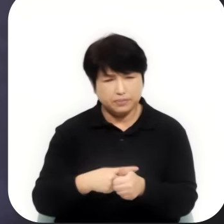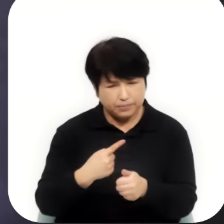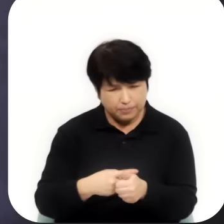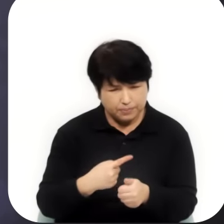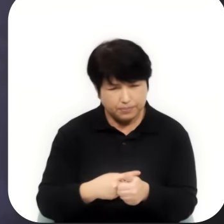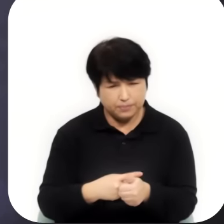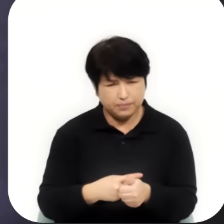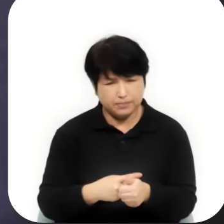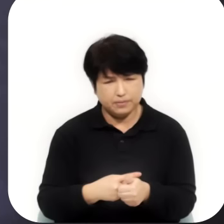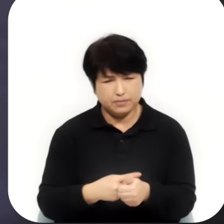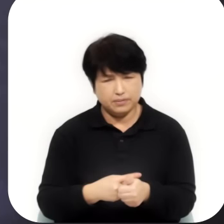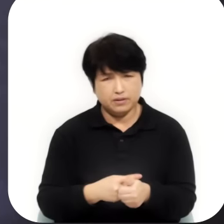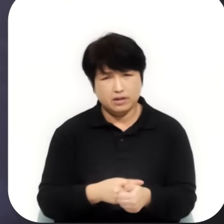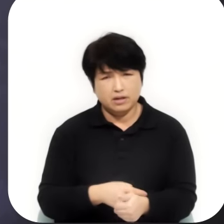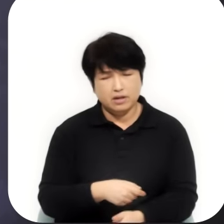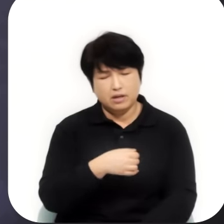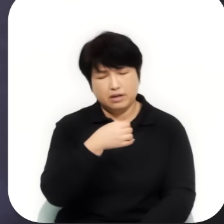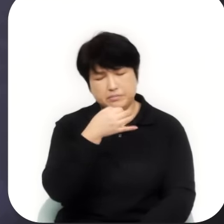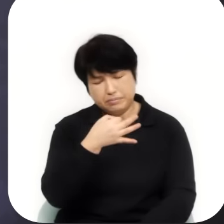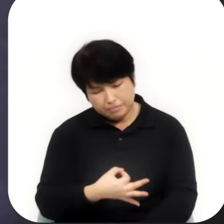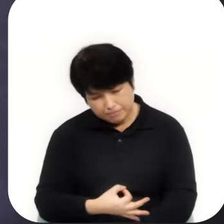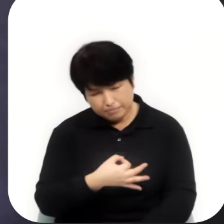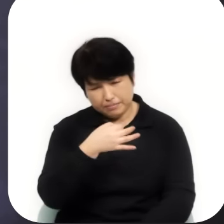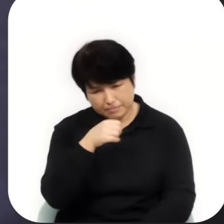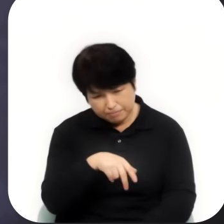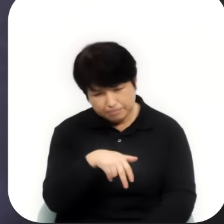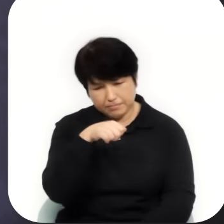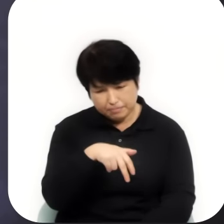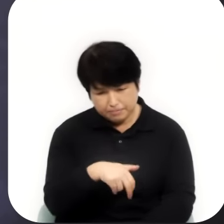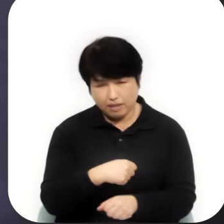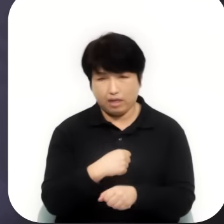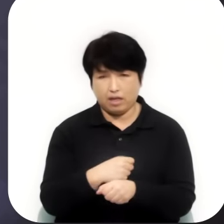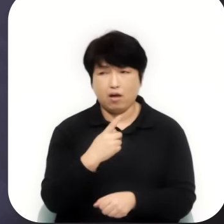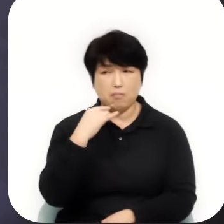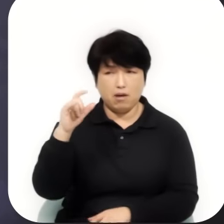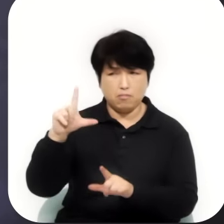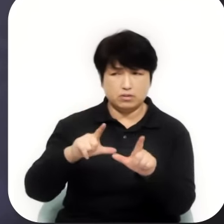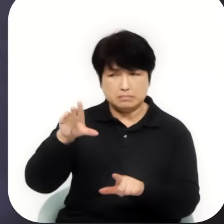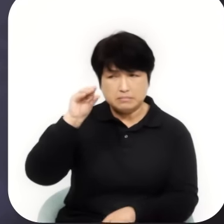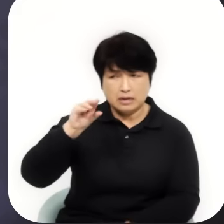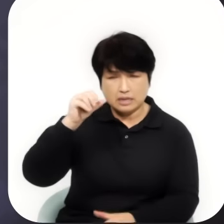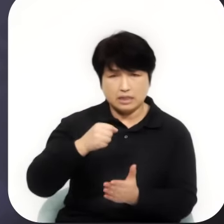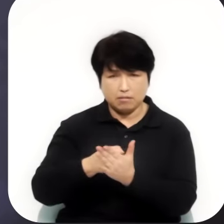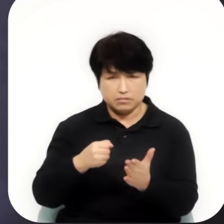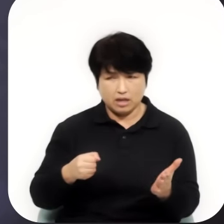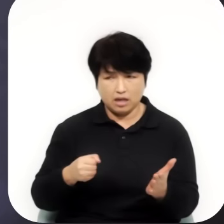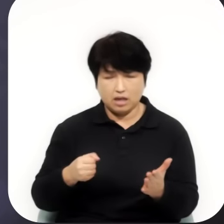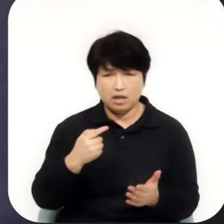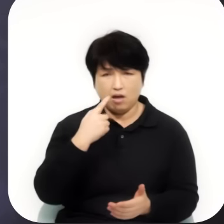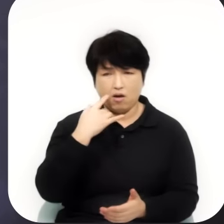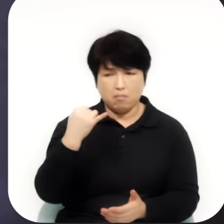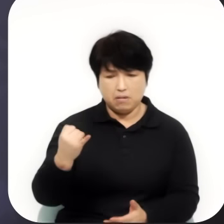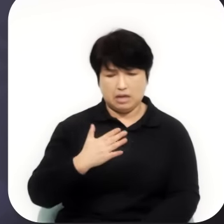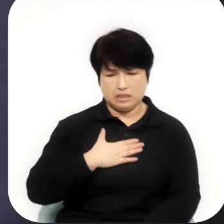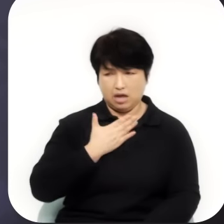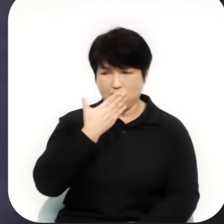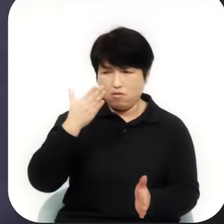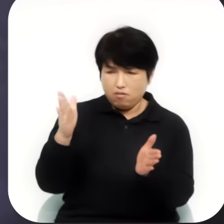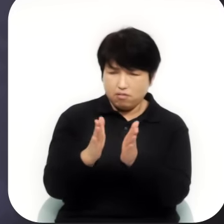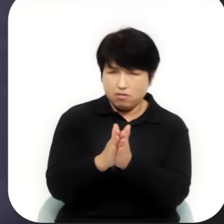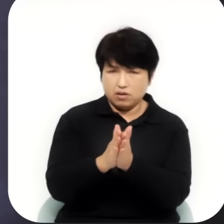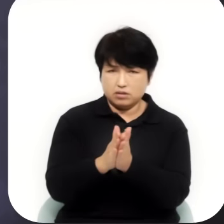걸 자기가 어릴 때 듣고 살았기 때문에 엄마의 한이 예, 자기하고 동일시대에서